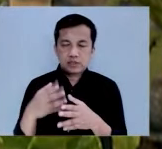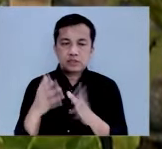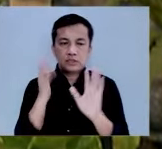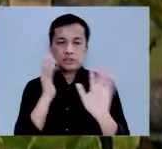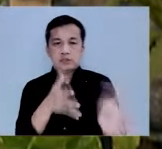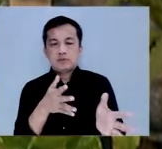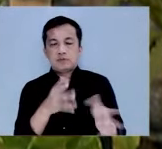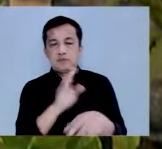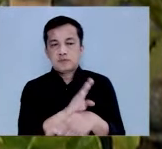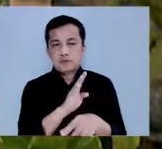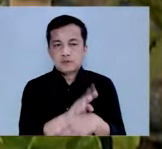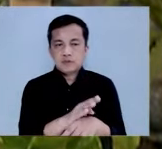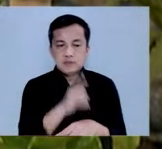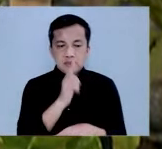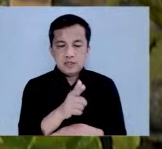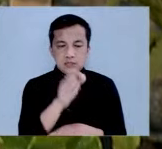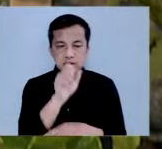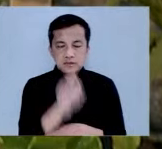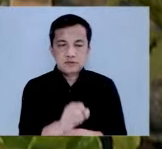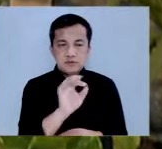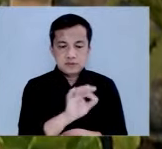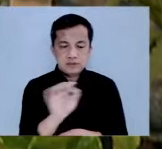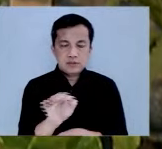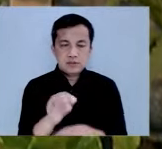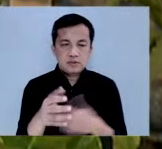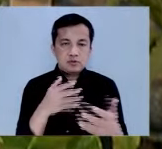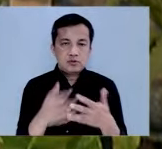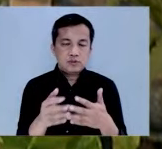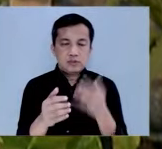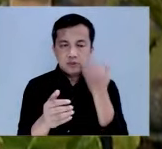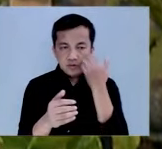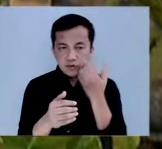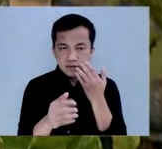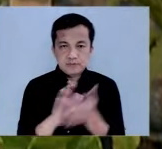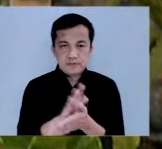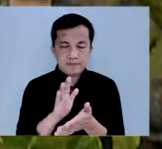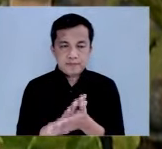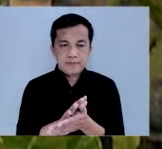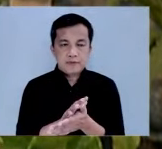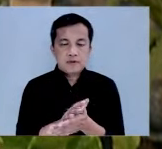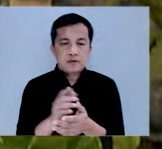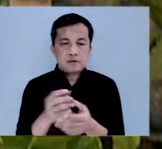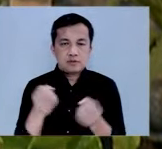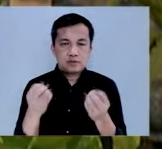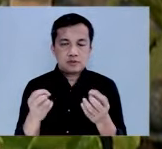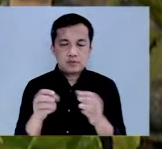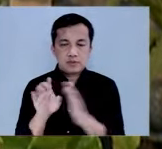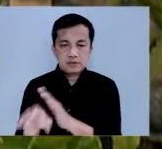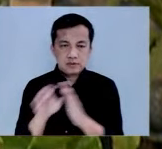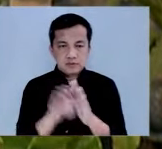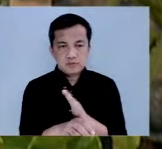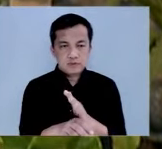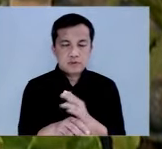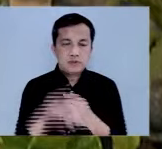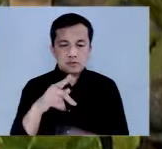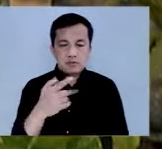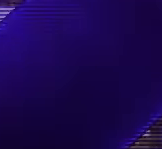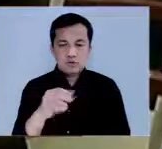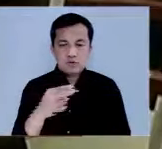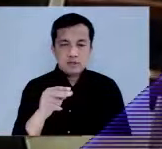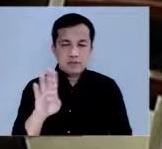magnegosyo ang lucky South 99 sa kabila ng mga kakulangan sa papeles at kaliwat ka ng krimen sa naturang Pogo hub sa